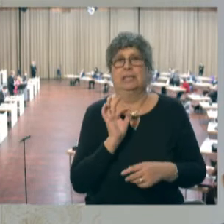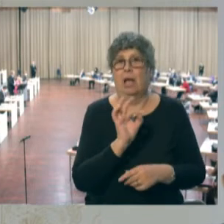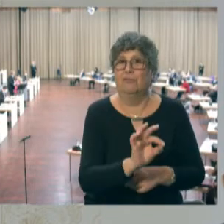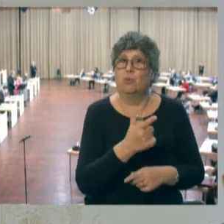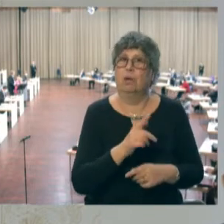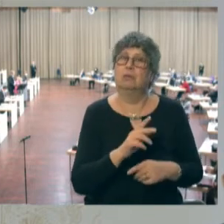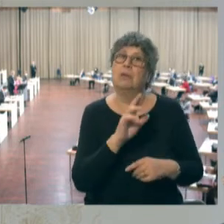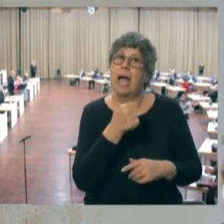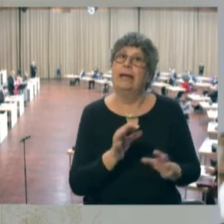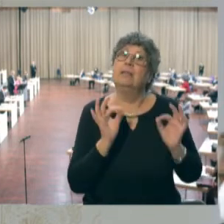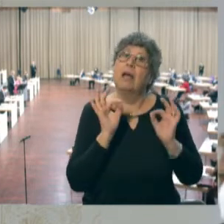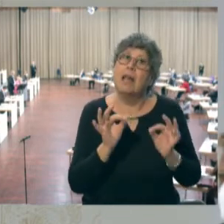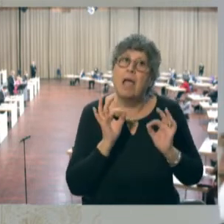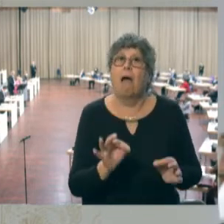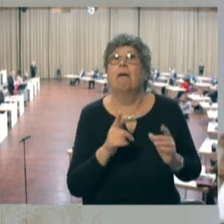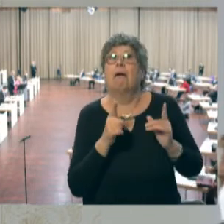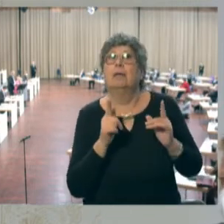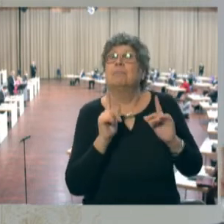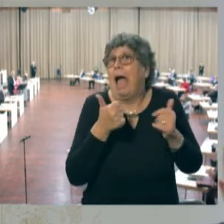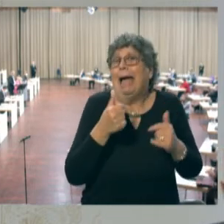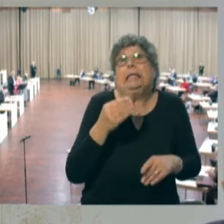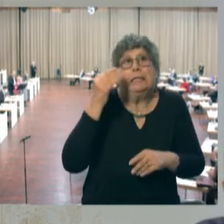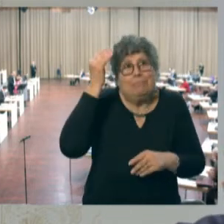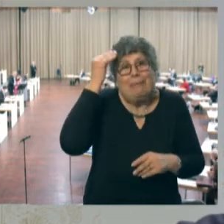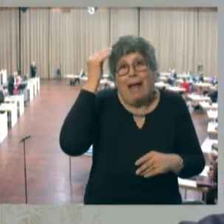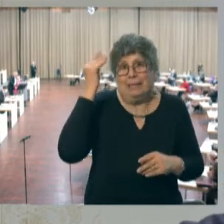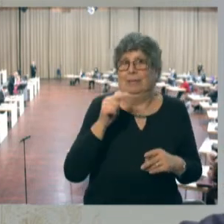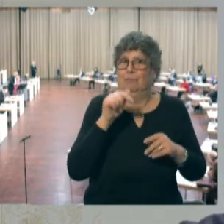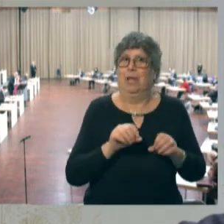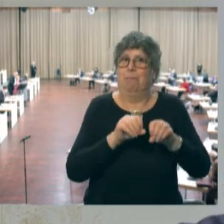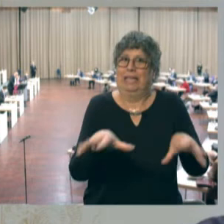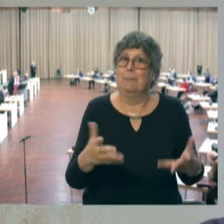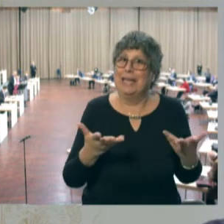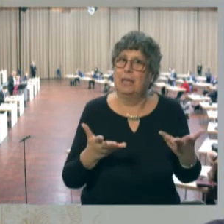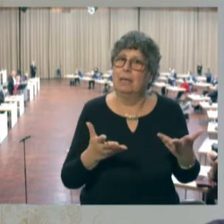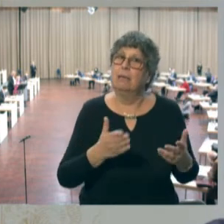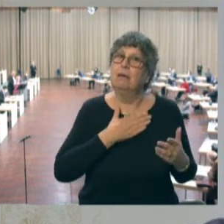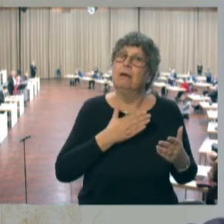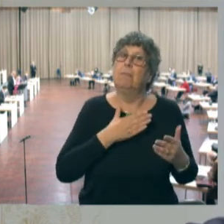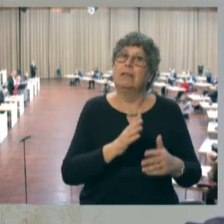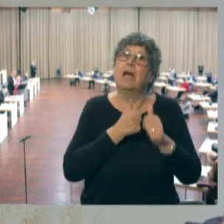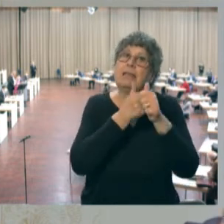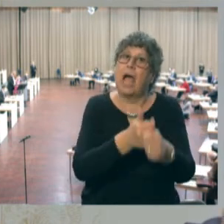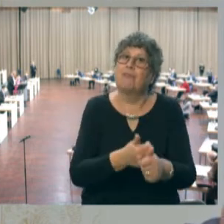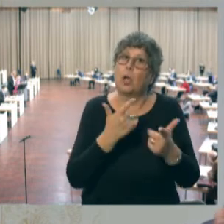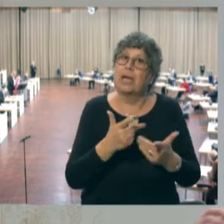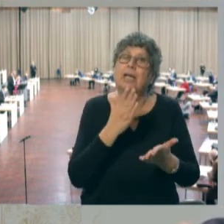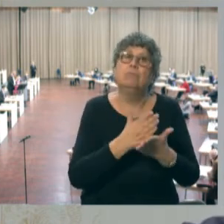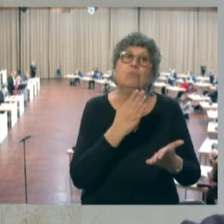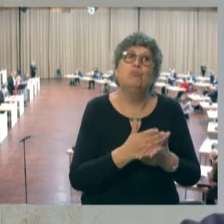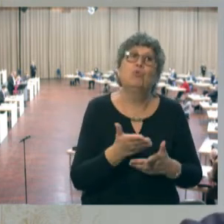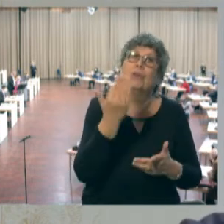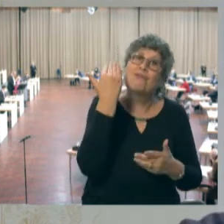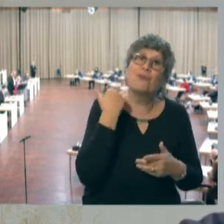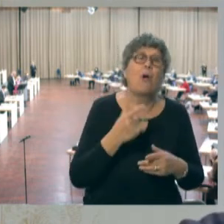dass wir eine Lehre aus dieser Pandemie ziehen. Ich weiß, dass ich mit meiner Nachfolgerin schon in früheren Zeiten immer